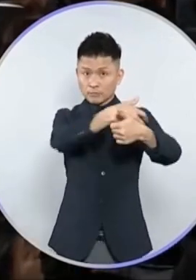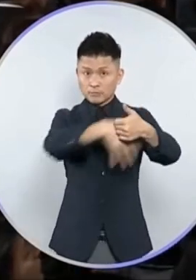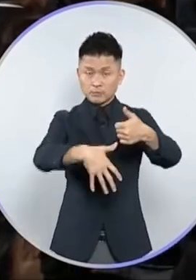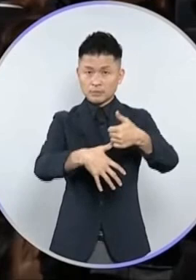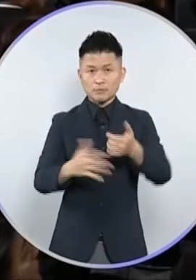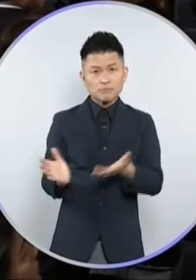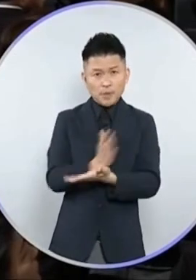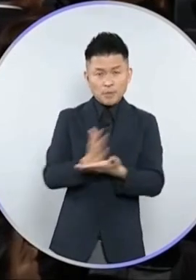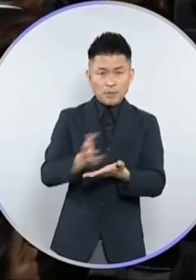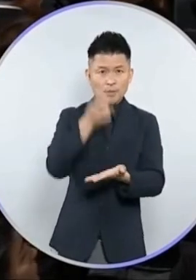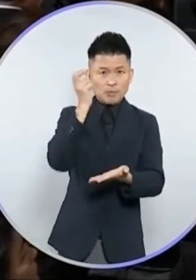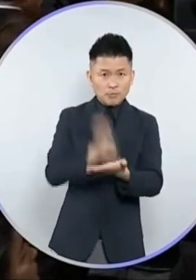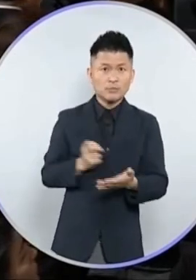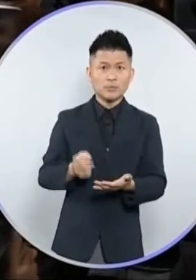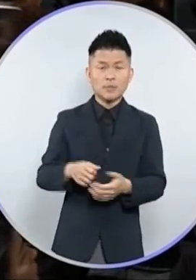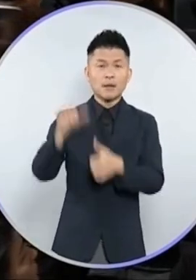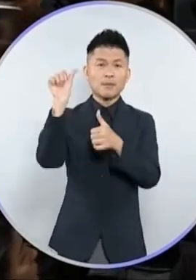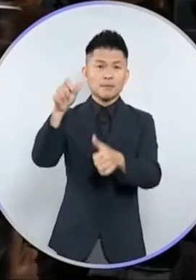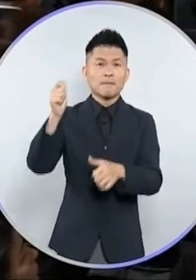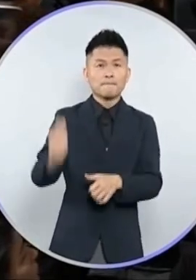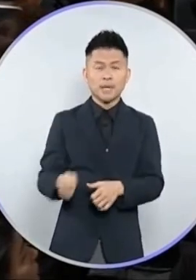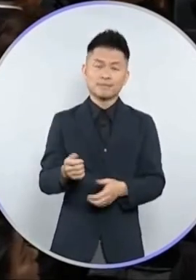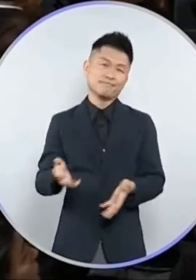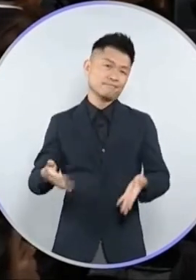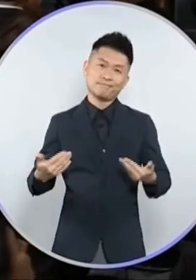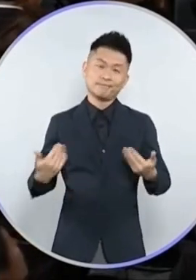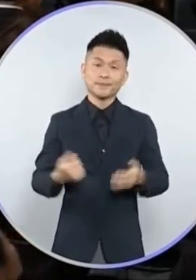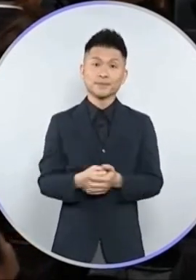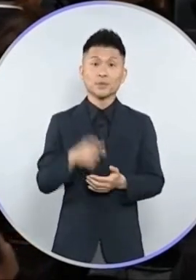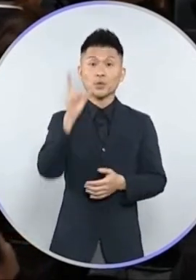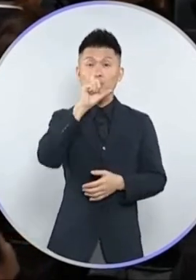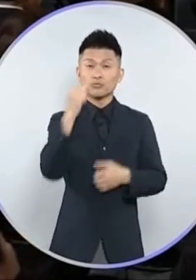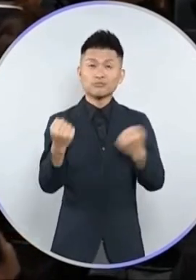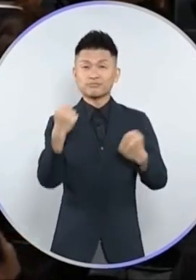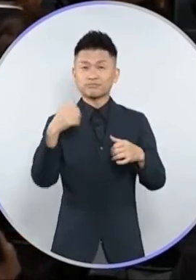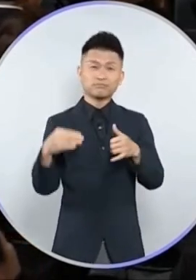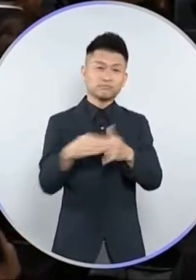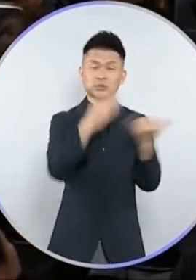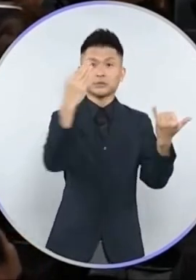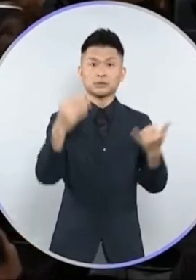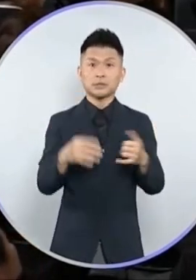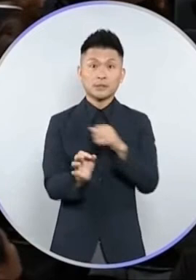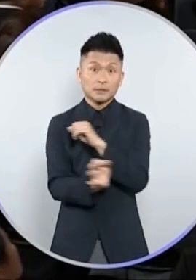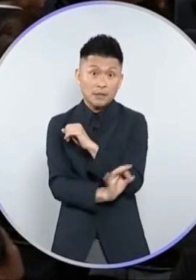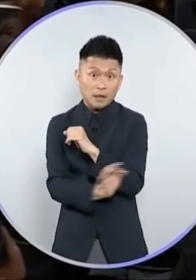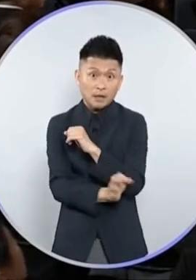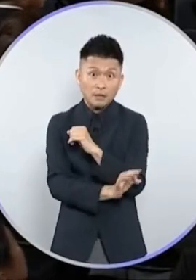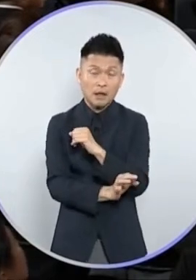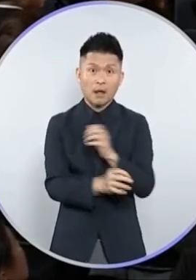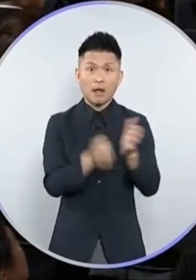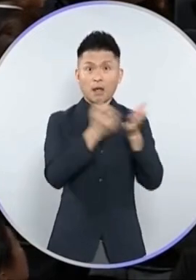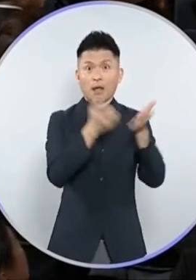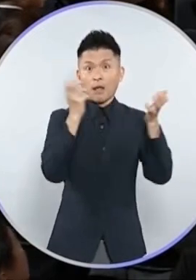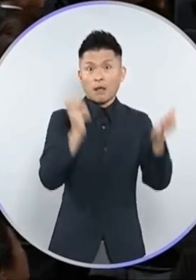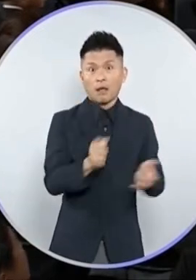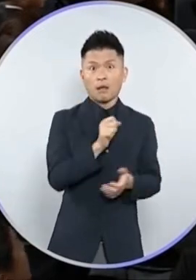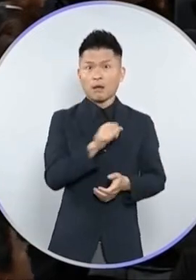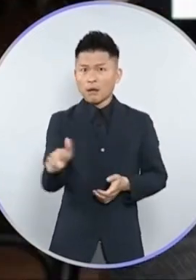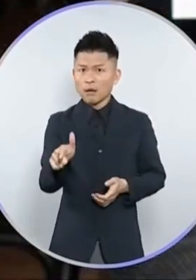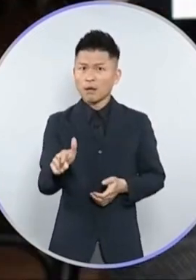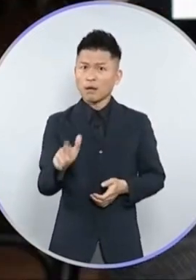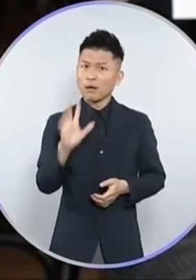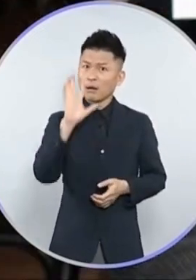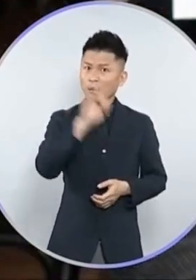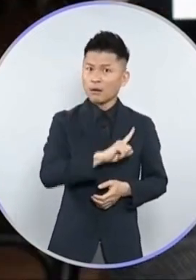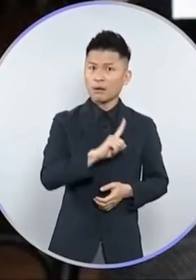定的标准很严格，判刑很轻。那酒驾跟贪污成为比叛国更严重的重罪。请